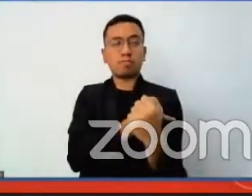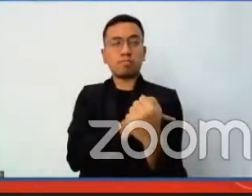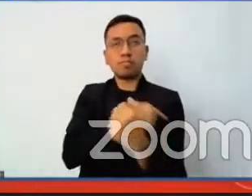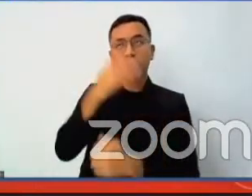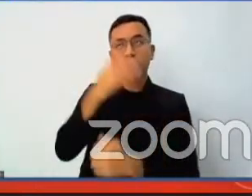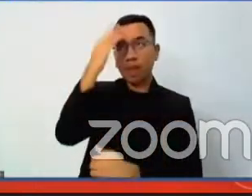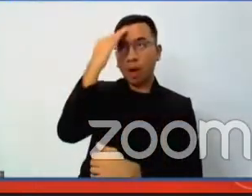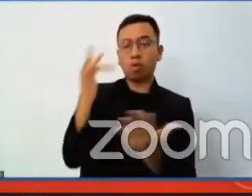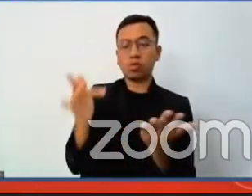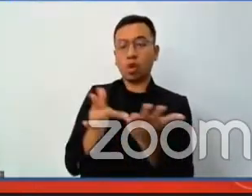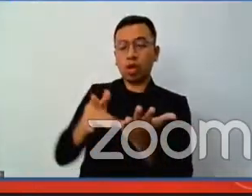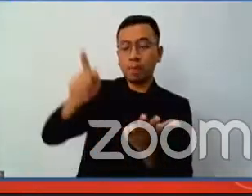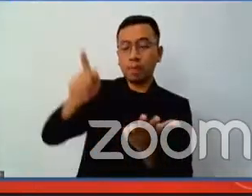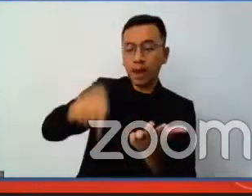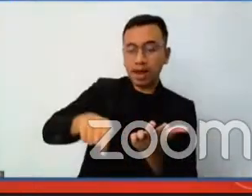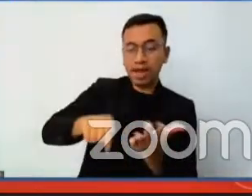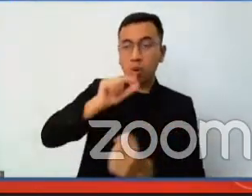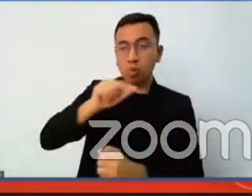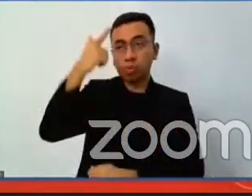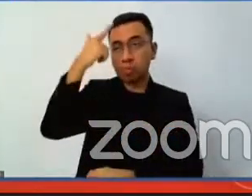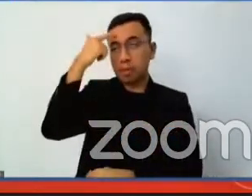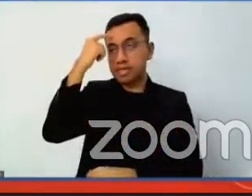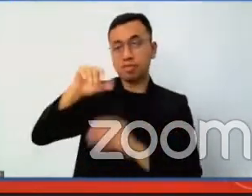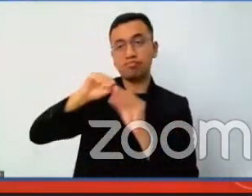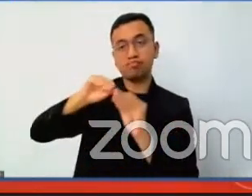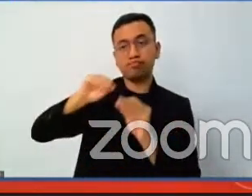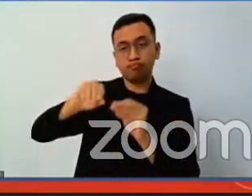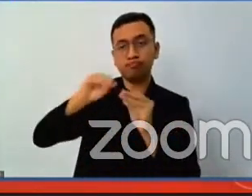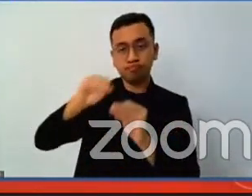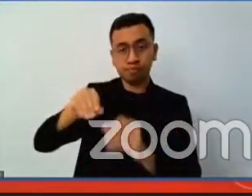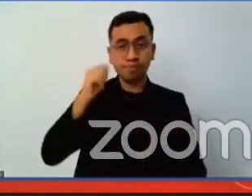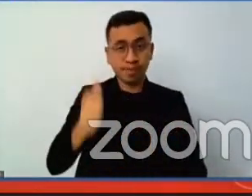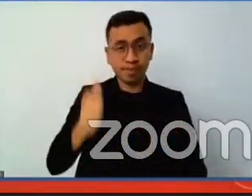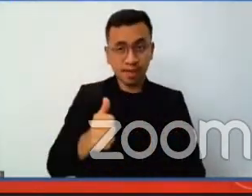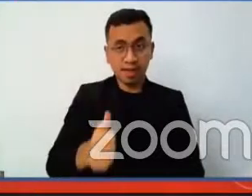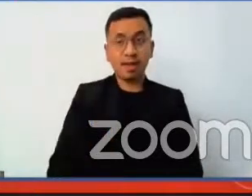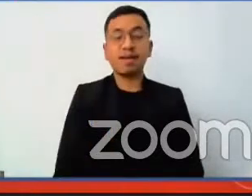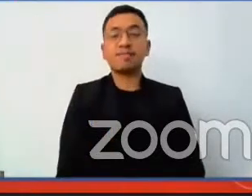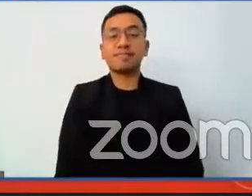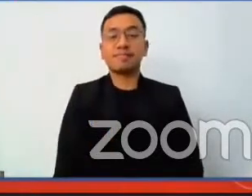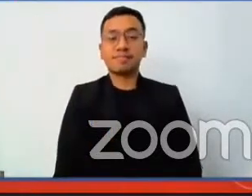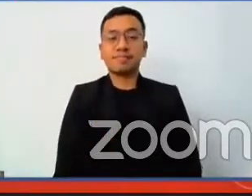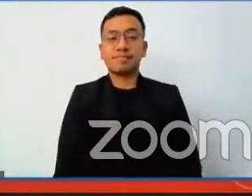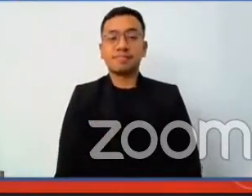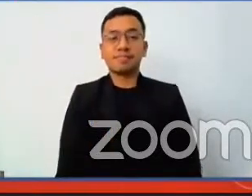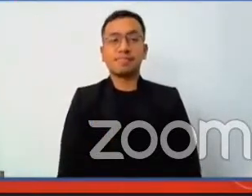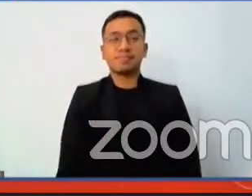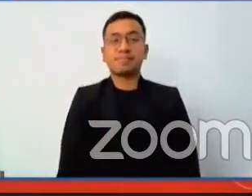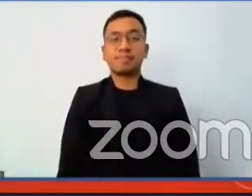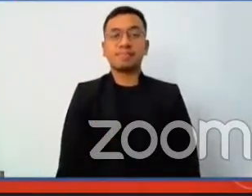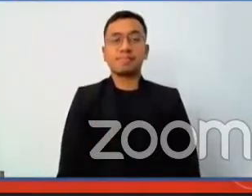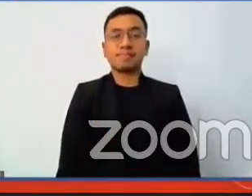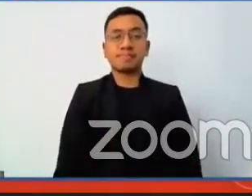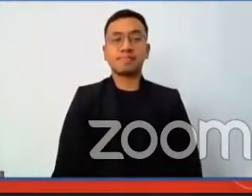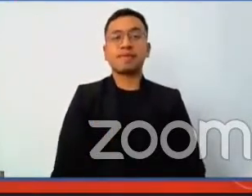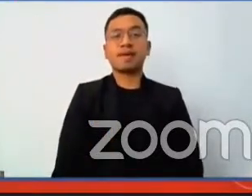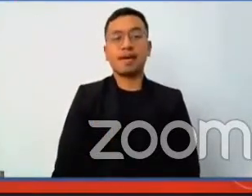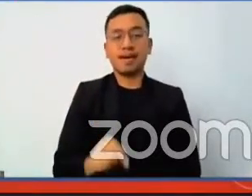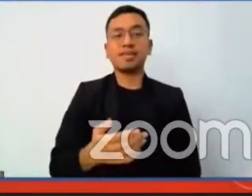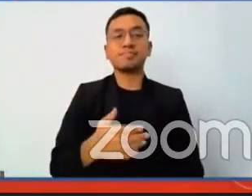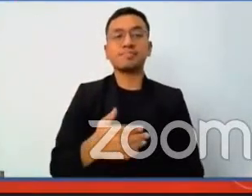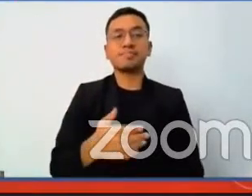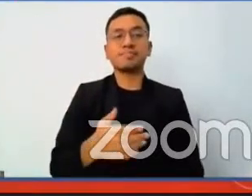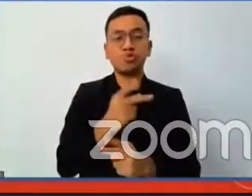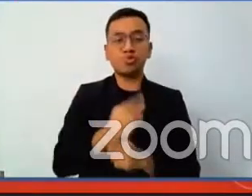teknologi dalam pembelajaran jarak jauh sehingga menjadi kunci utama yang harus dioptimalkan oleh tenaga